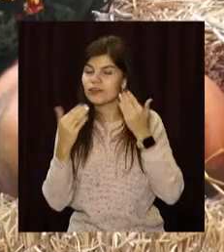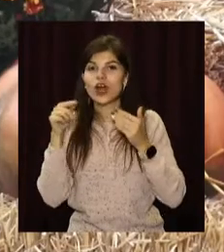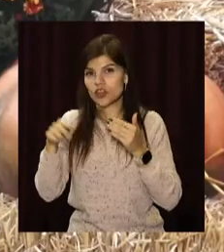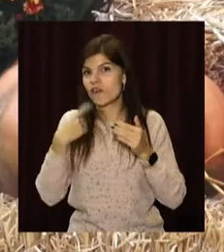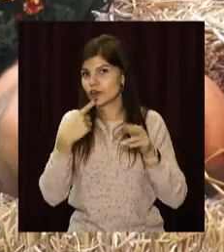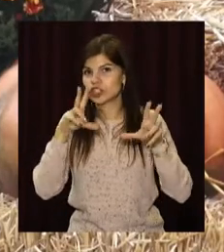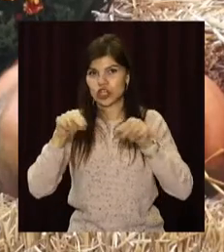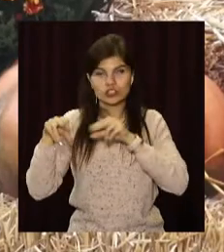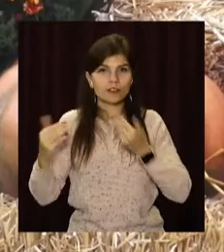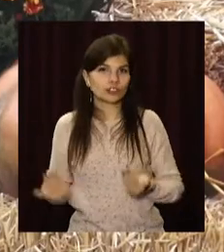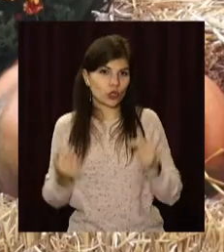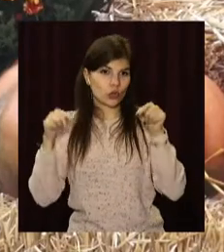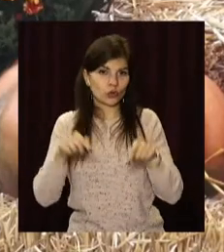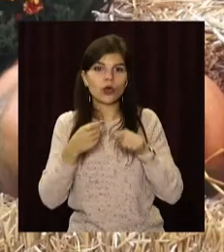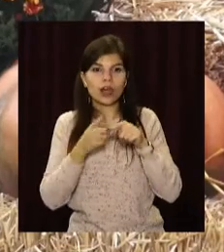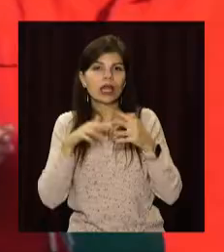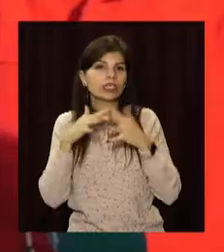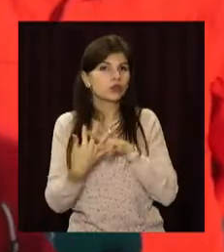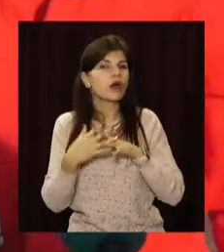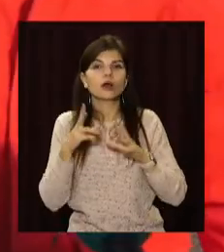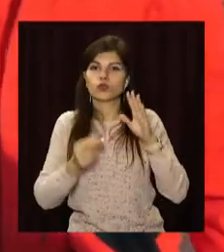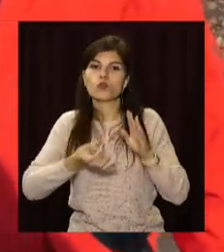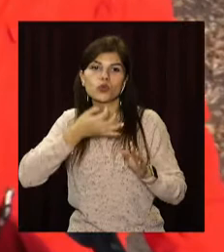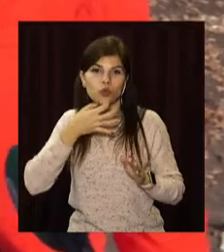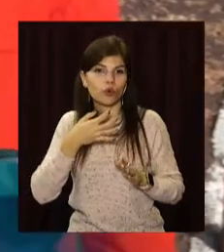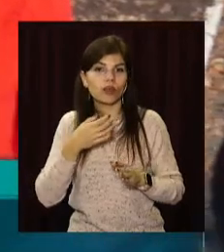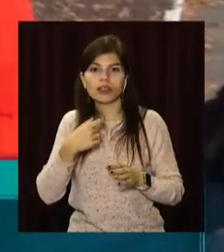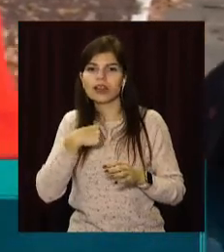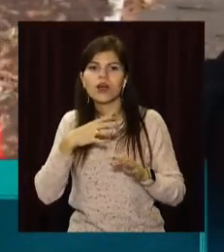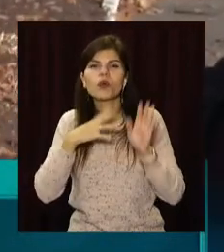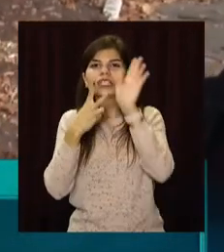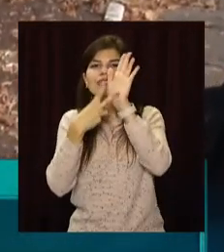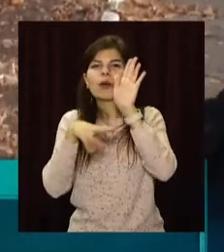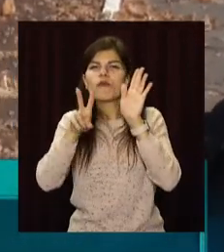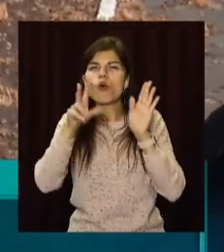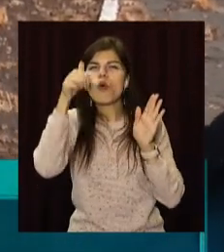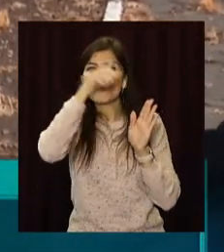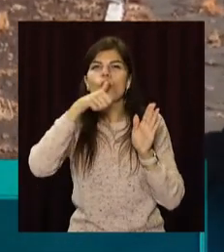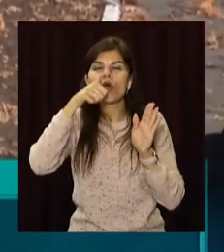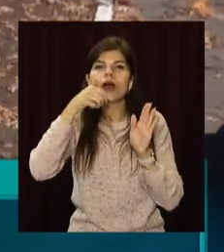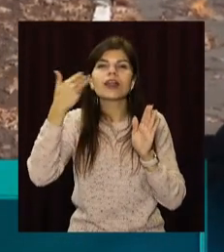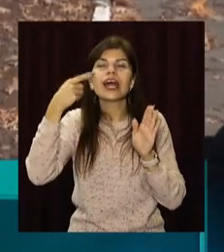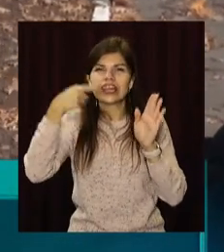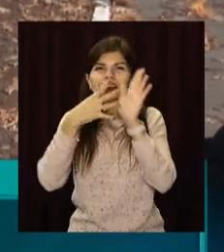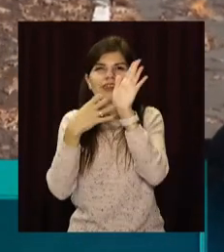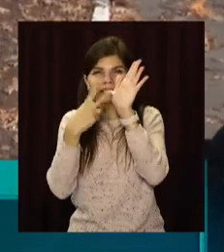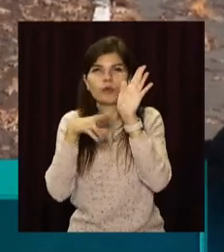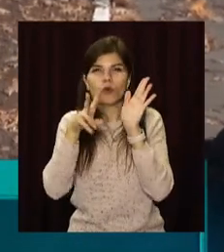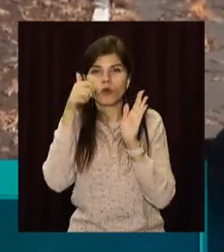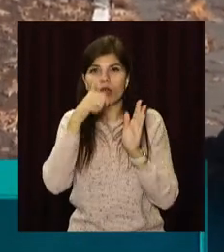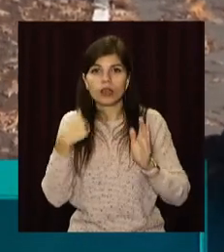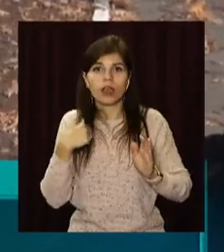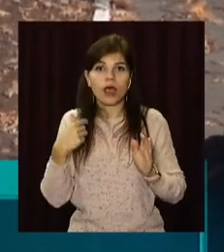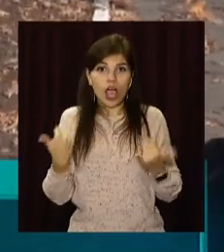тут. Кажуть, для них це найкраще село. Я сюди приїхала в 72-му році і ще була дитиною, і мені